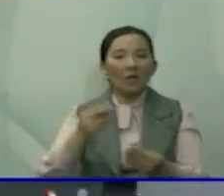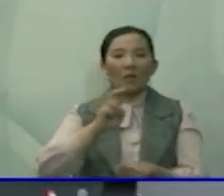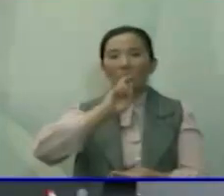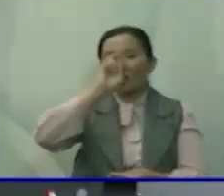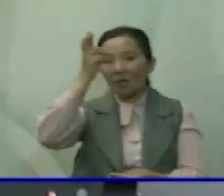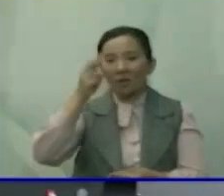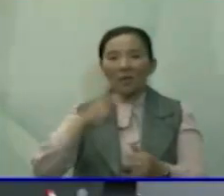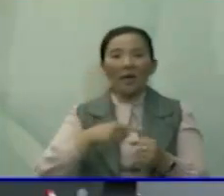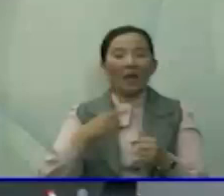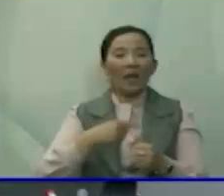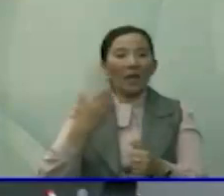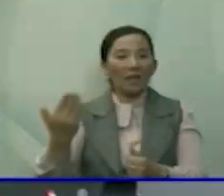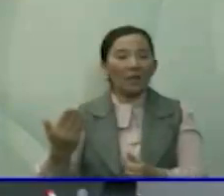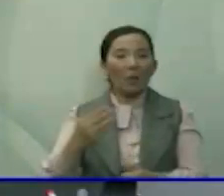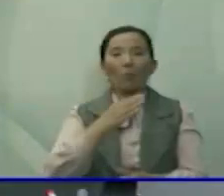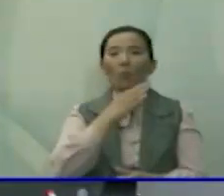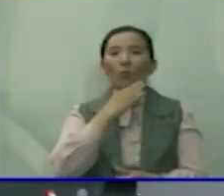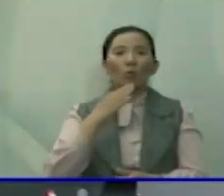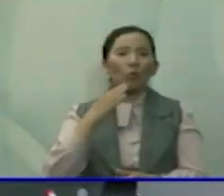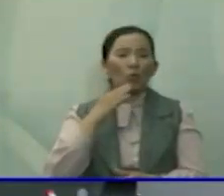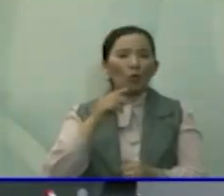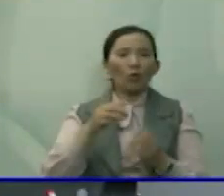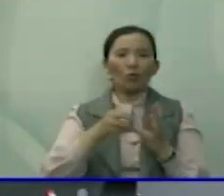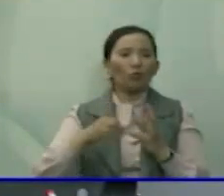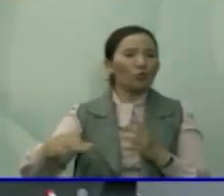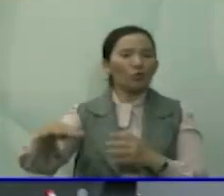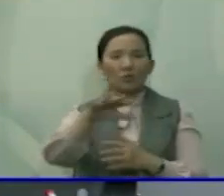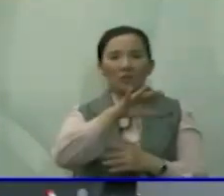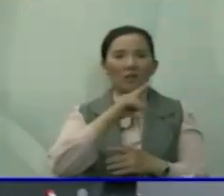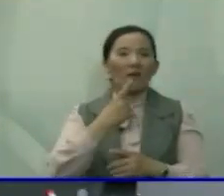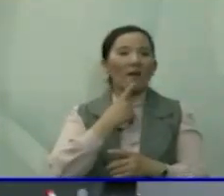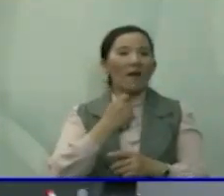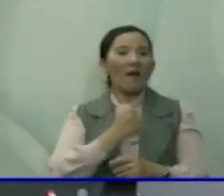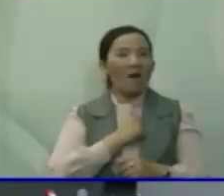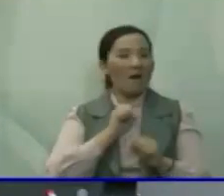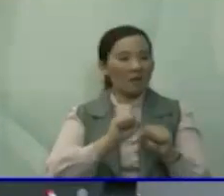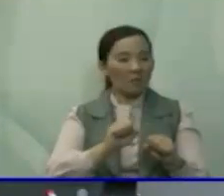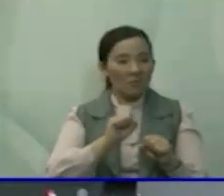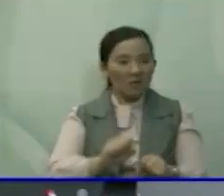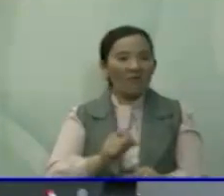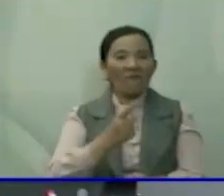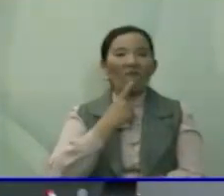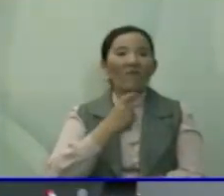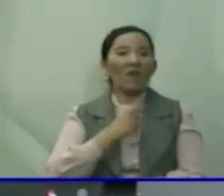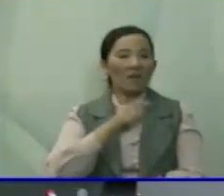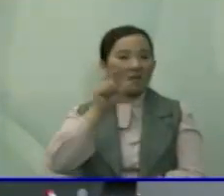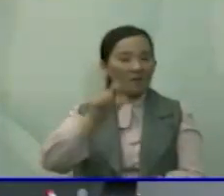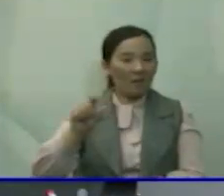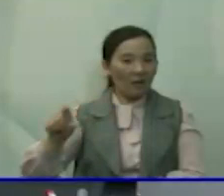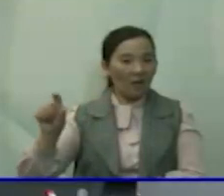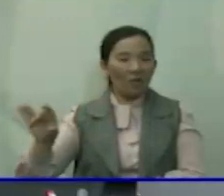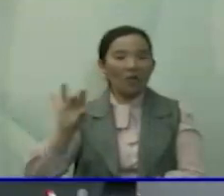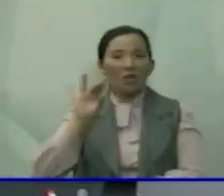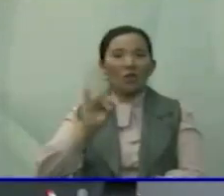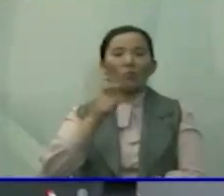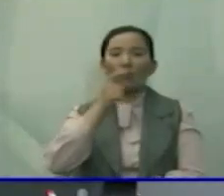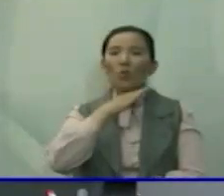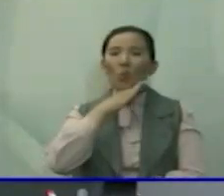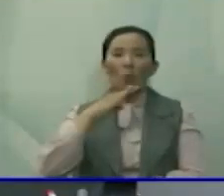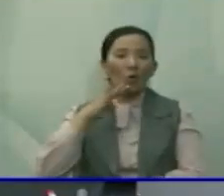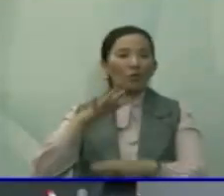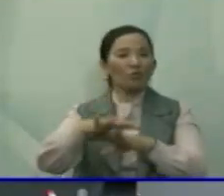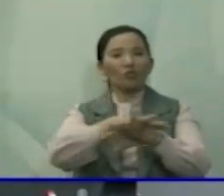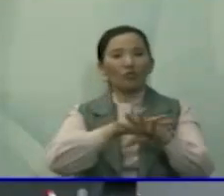это многочисленная армия военных и многочисленная